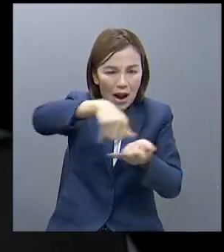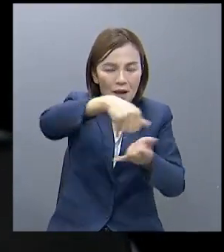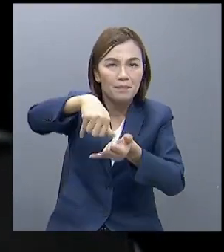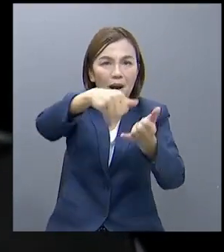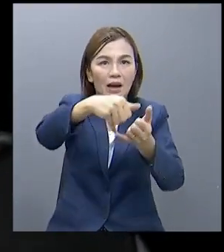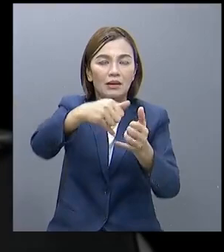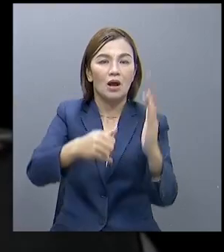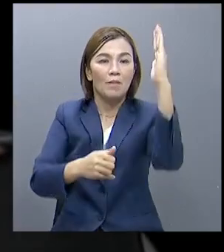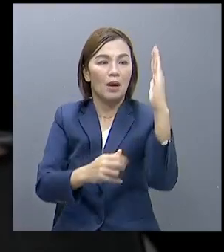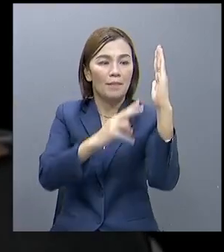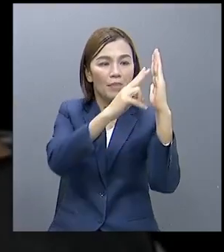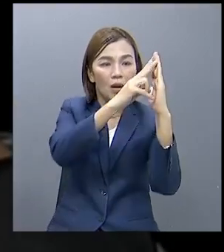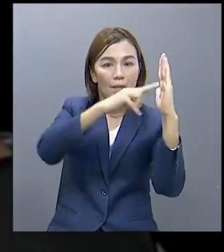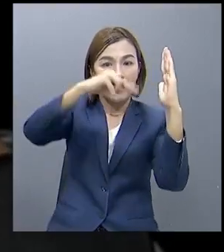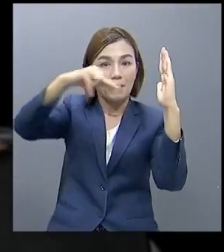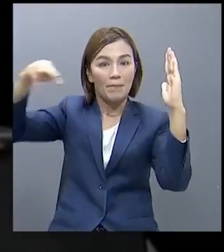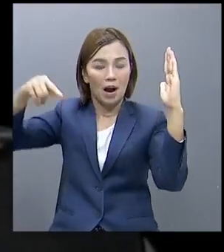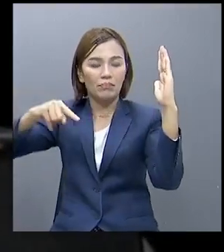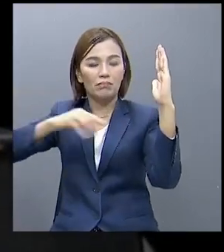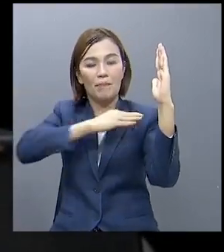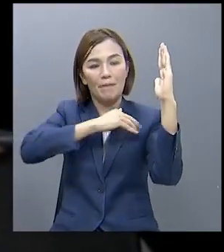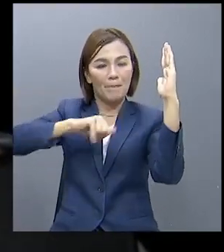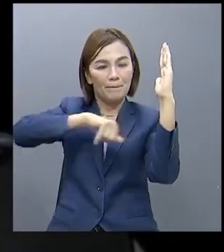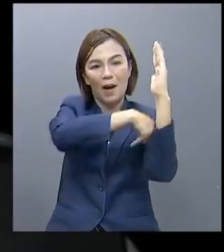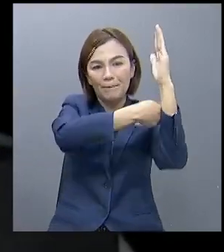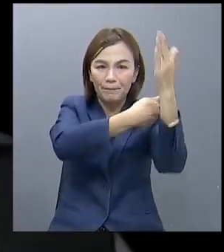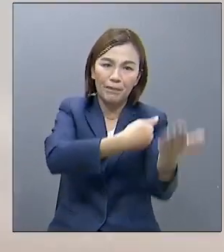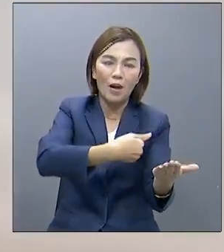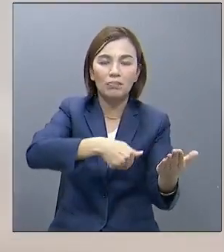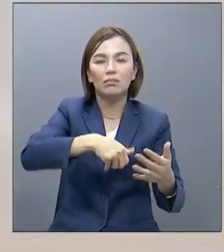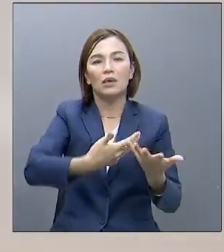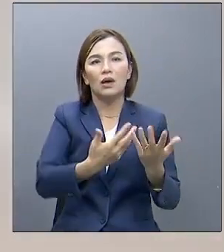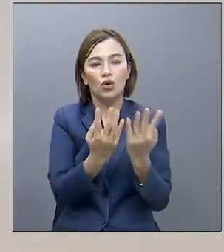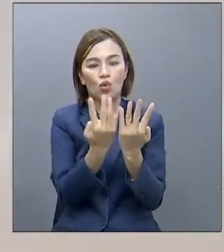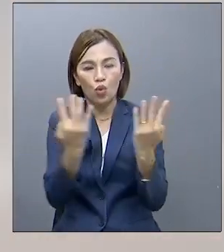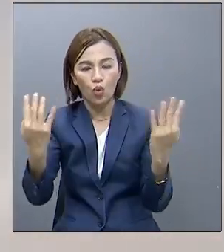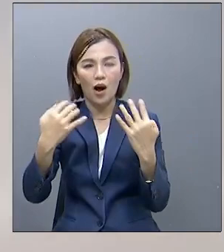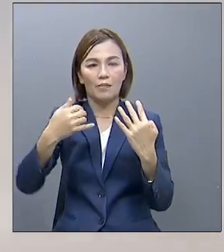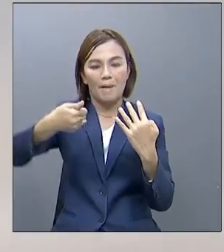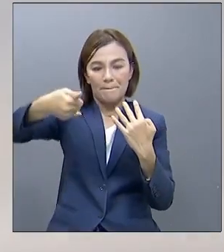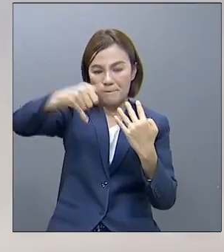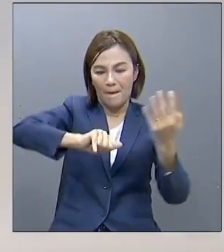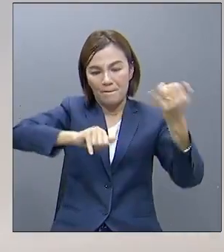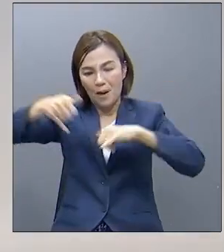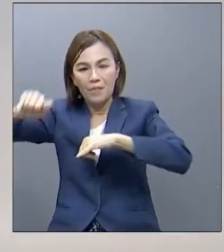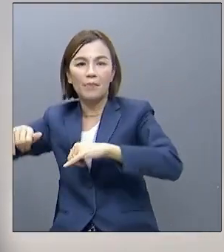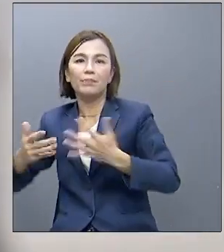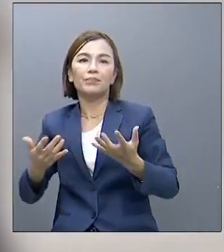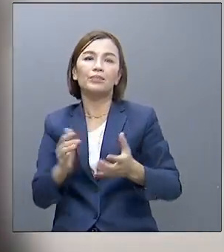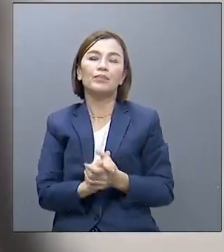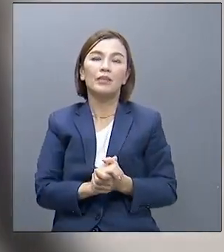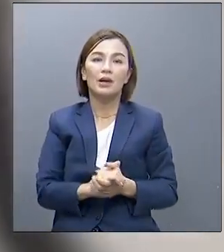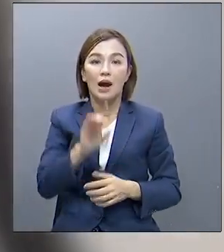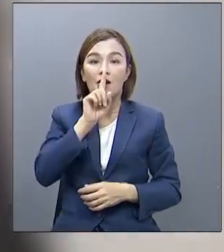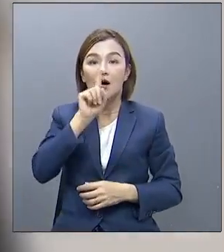กับรั้วนะครับของชาวบ้านเราก็ได้เข้าไปผลักดันออกนะครับ ทีมข่าวของเราค่ะสอบถามไปยังนายอรรถพล